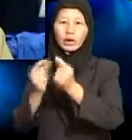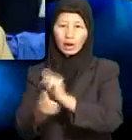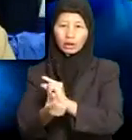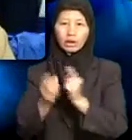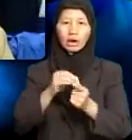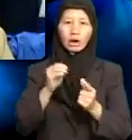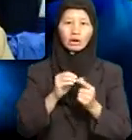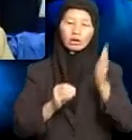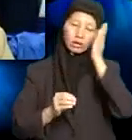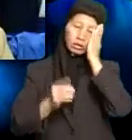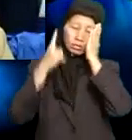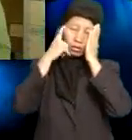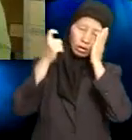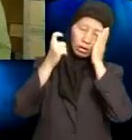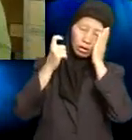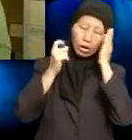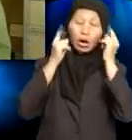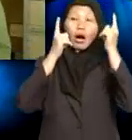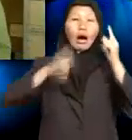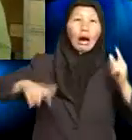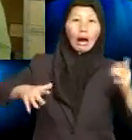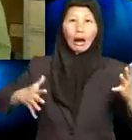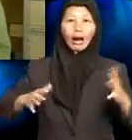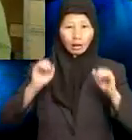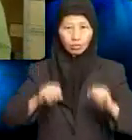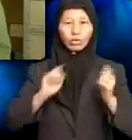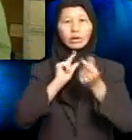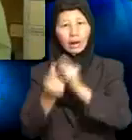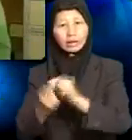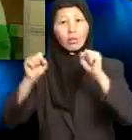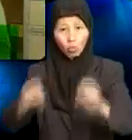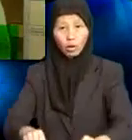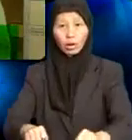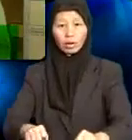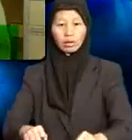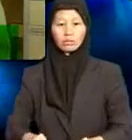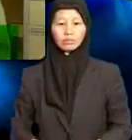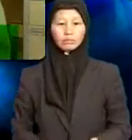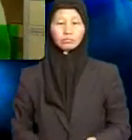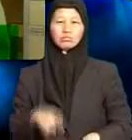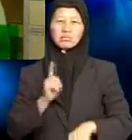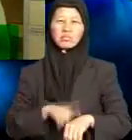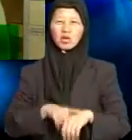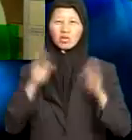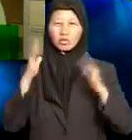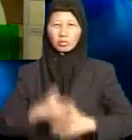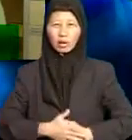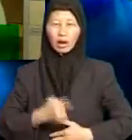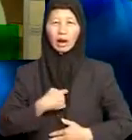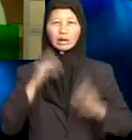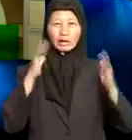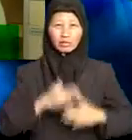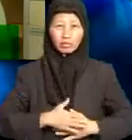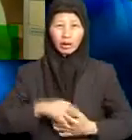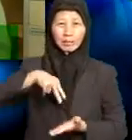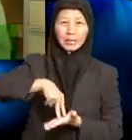ataupun tertidur umpamanya. Ketika bersembahyang, saya tidak dapat bersembahyang secara normal, iaitu